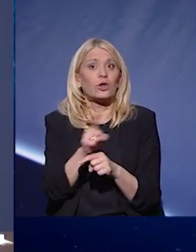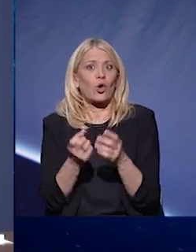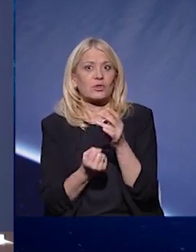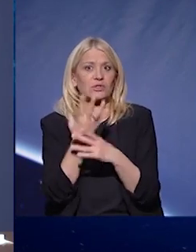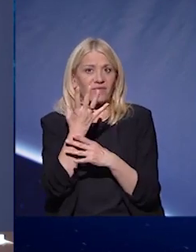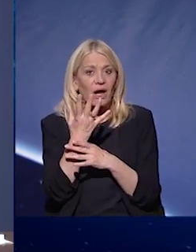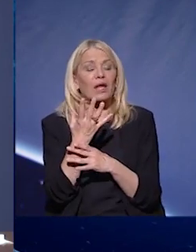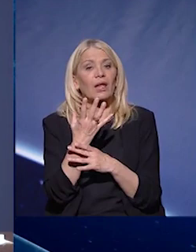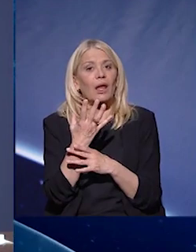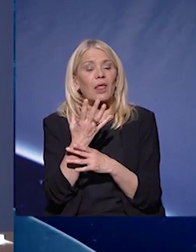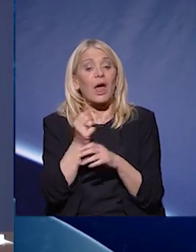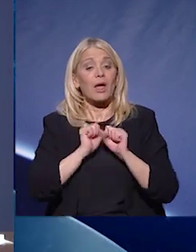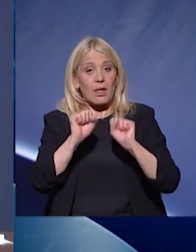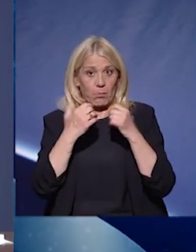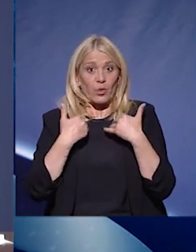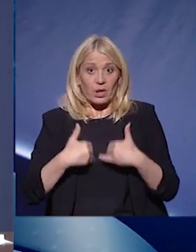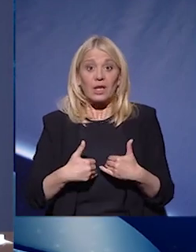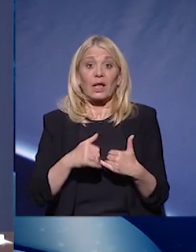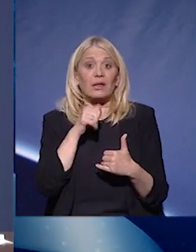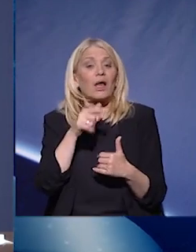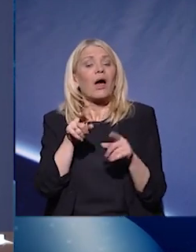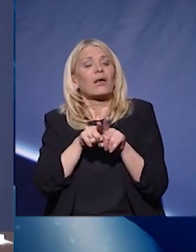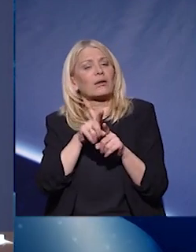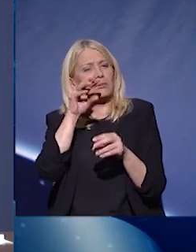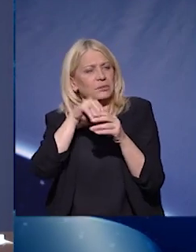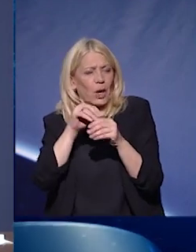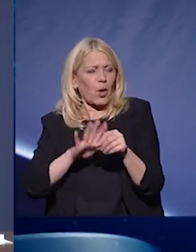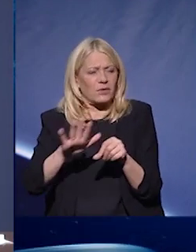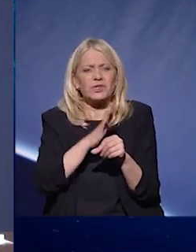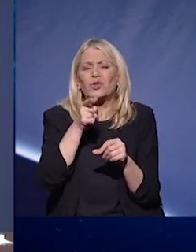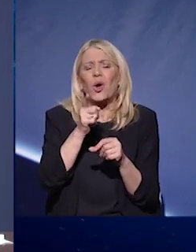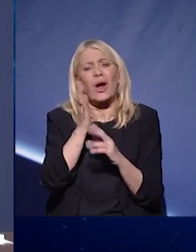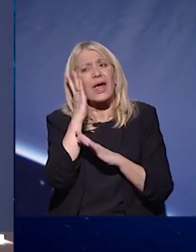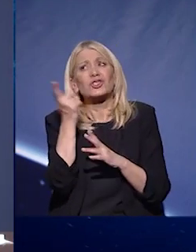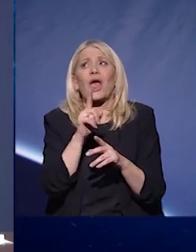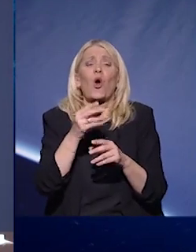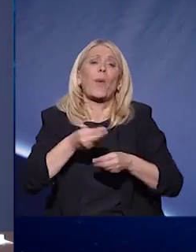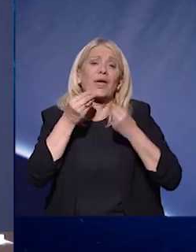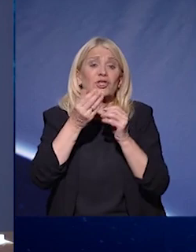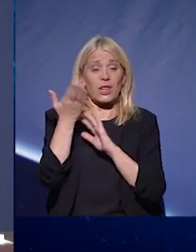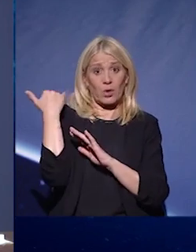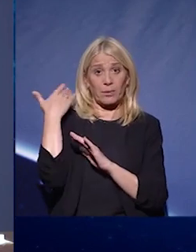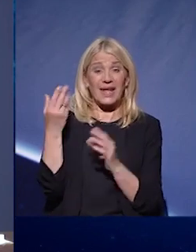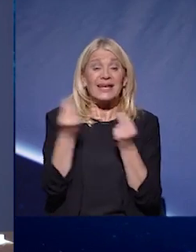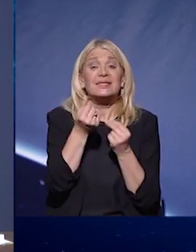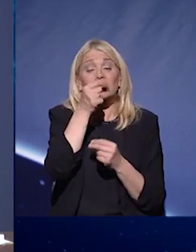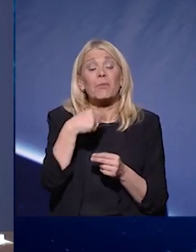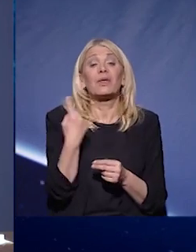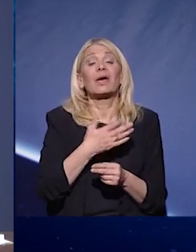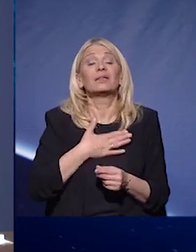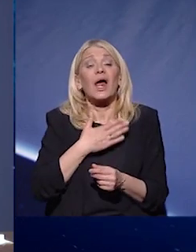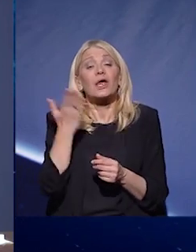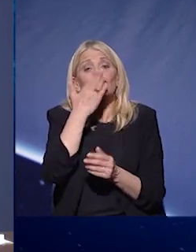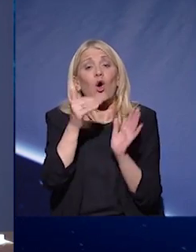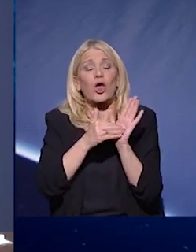stvaranja imuniteta i prokužavanja stanovništva i tu sad leži to neko objašnjenje od ranije zašto smo mi hteli da škola